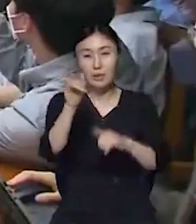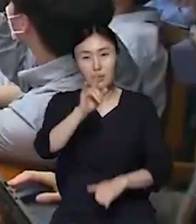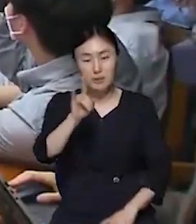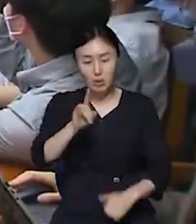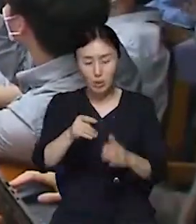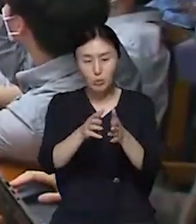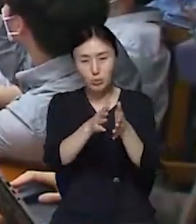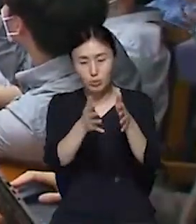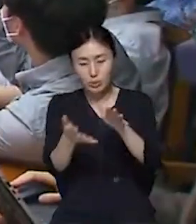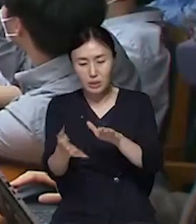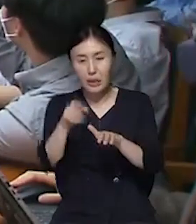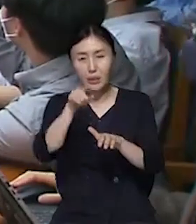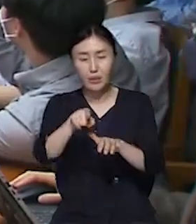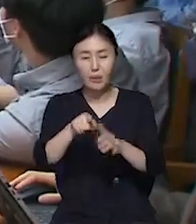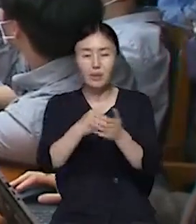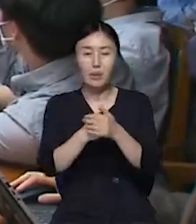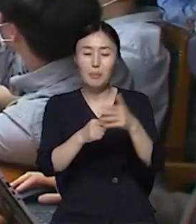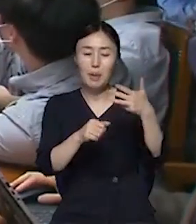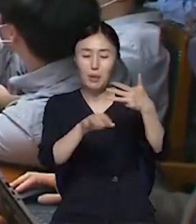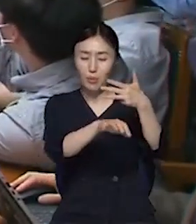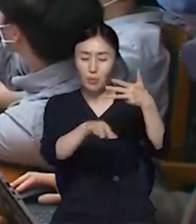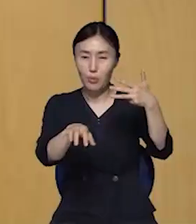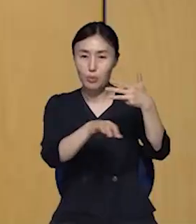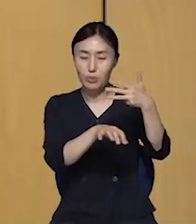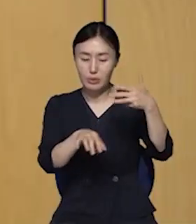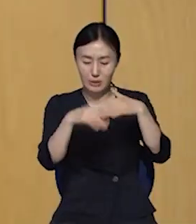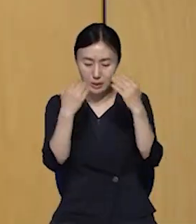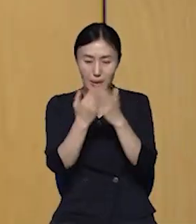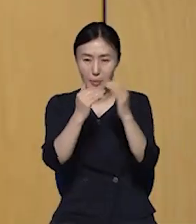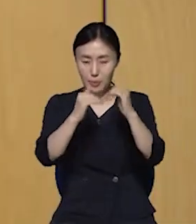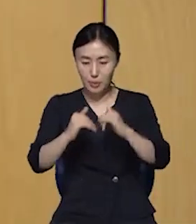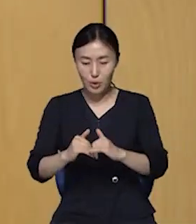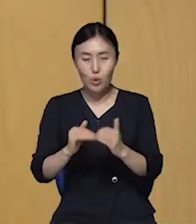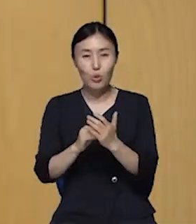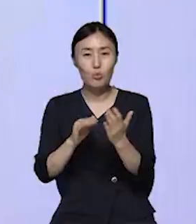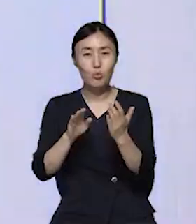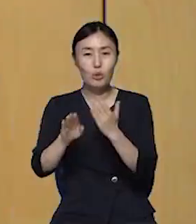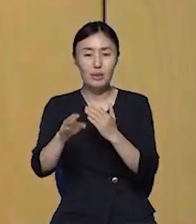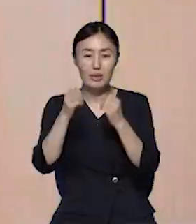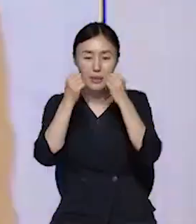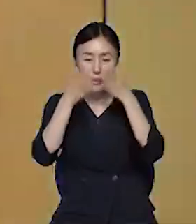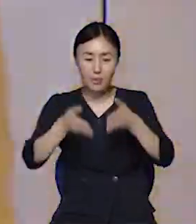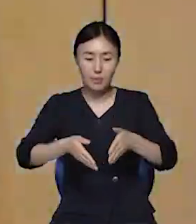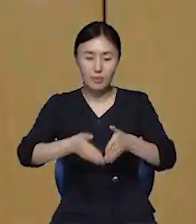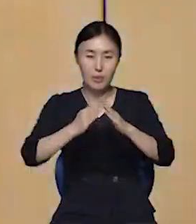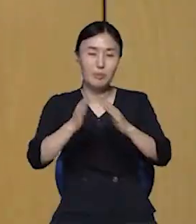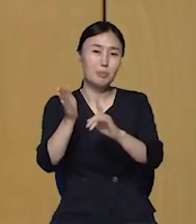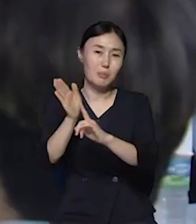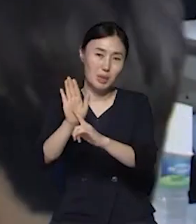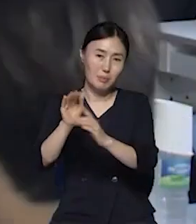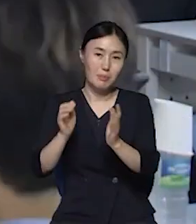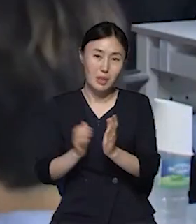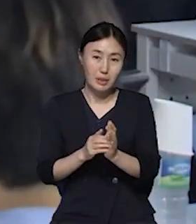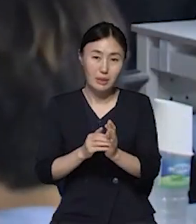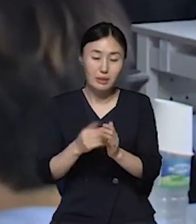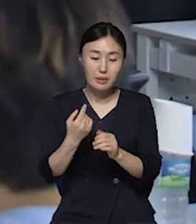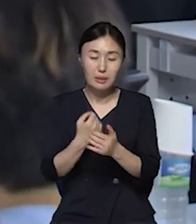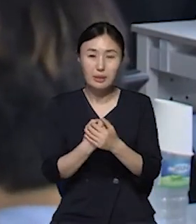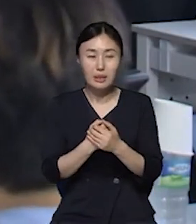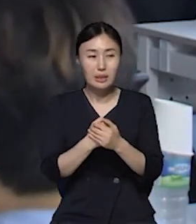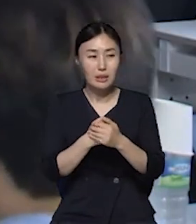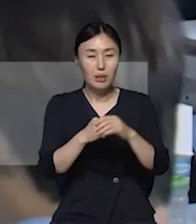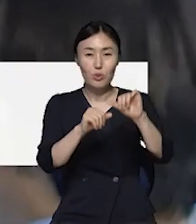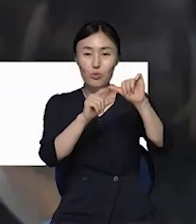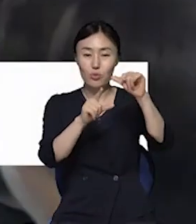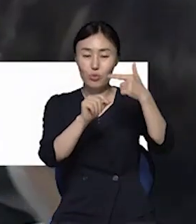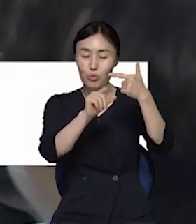사고가 났던 아파트 8개 동을 전면 철거한 뒤 새로 짓겠다는 방침을 발표했습니다. 하지만 지난 11일